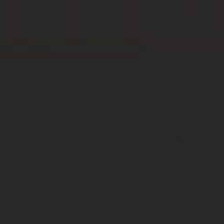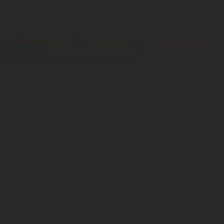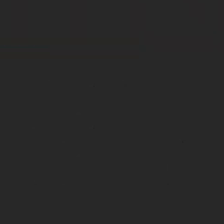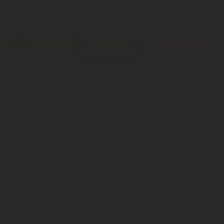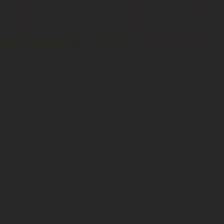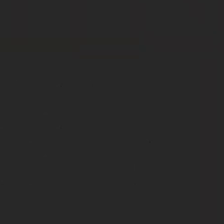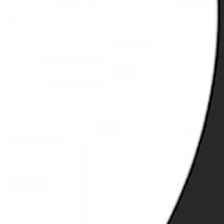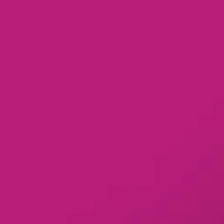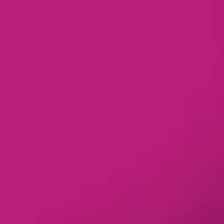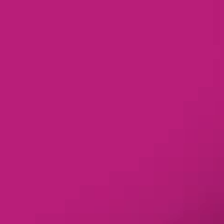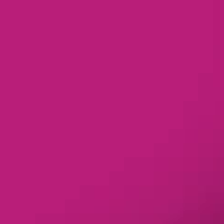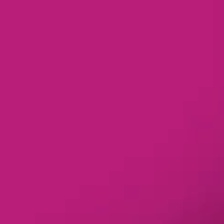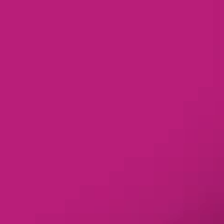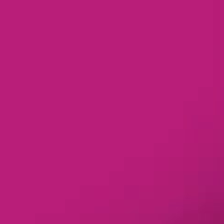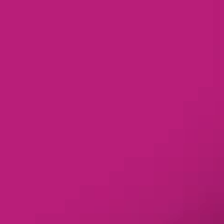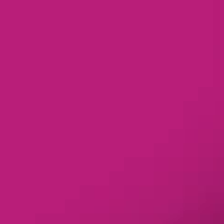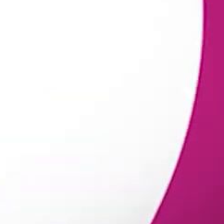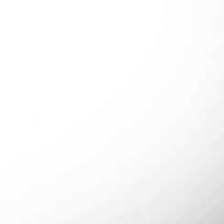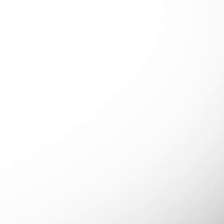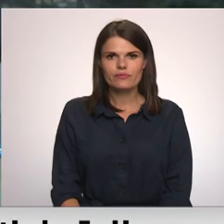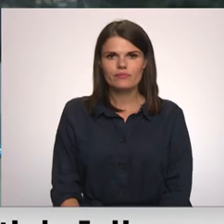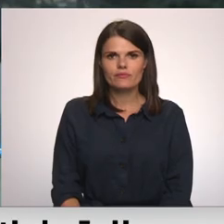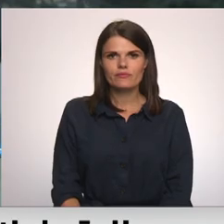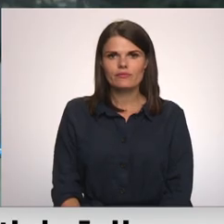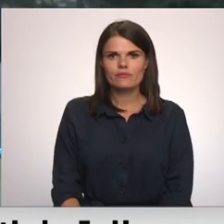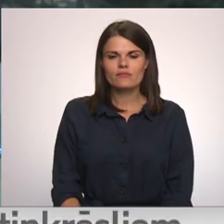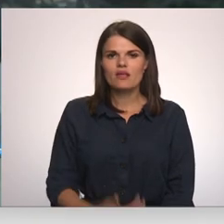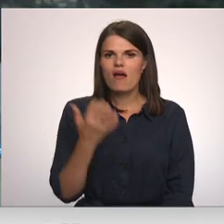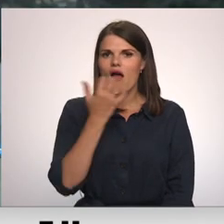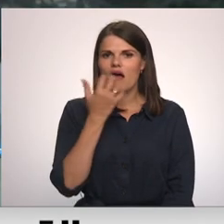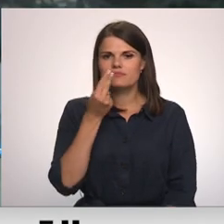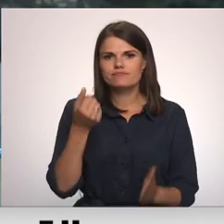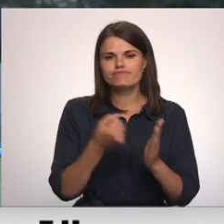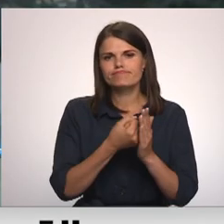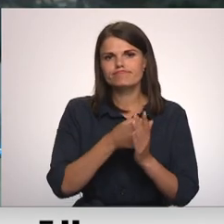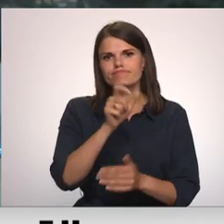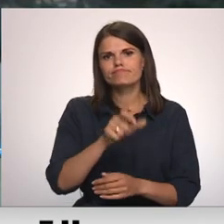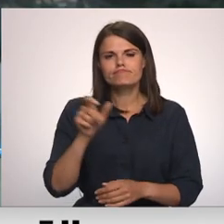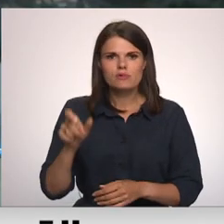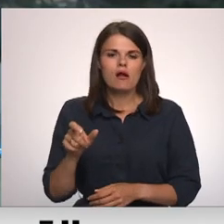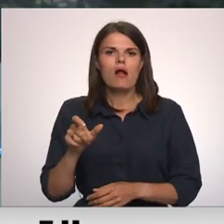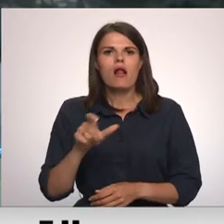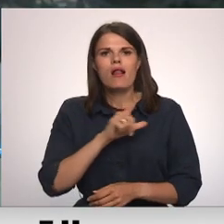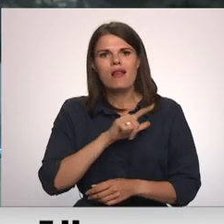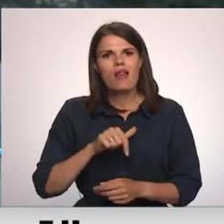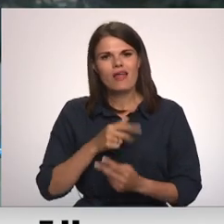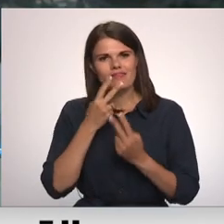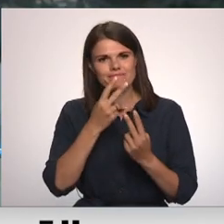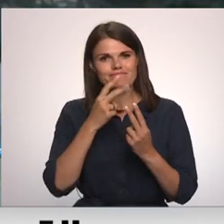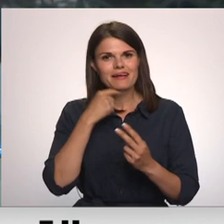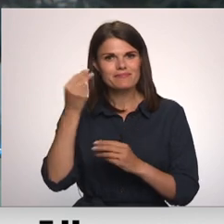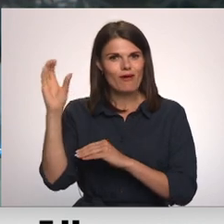Re, viss ēters ir te! Ārvalstu investori Latvijas pievilcību